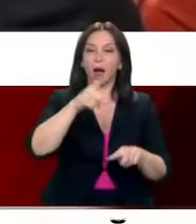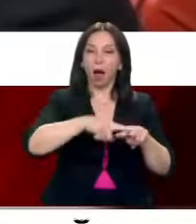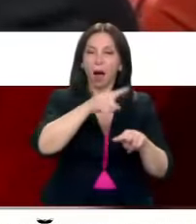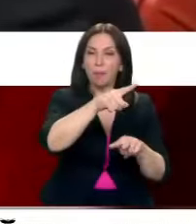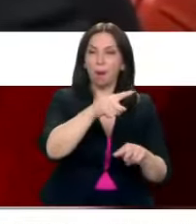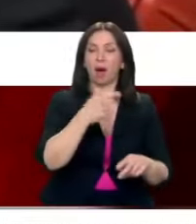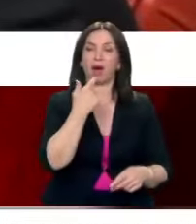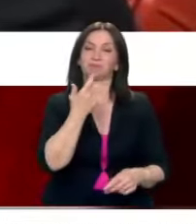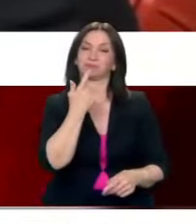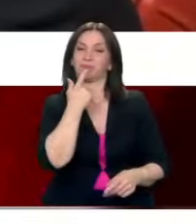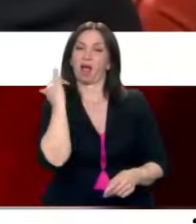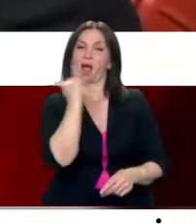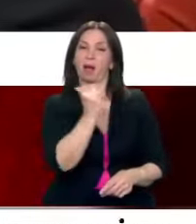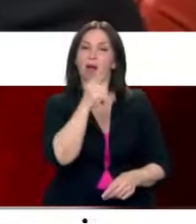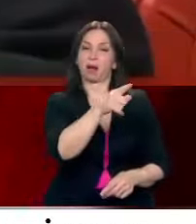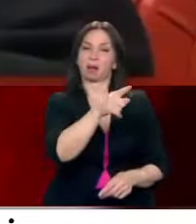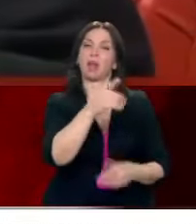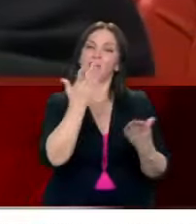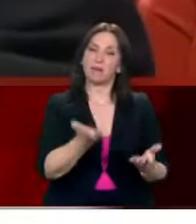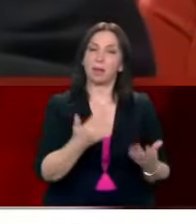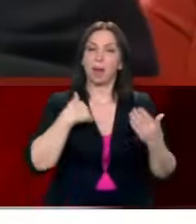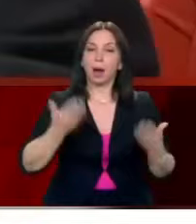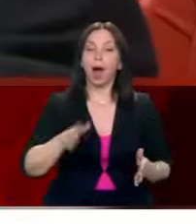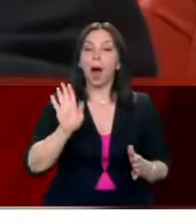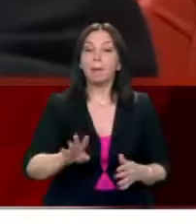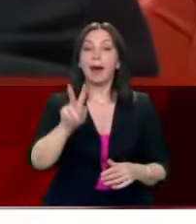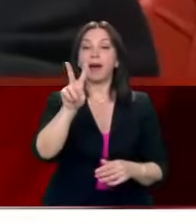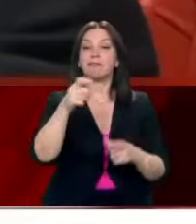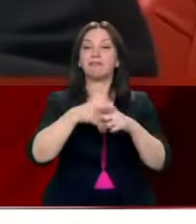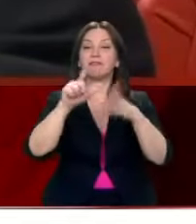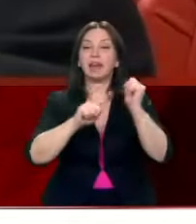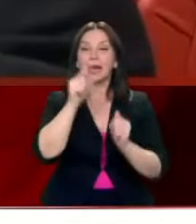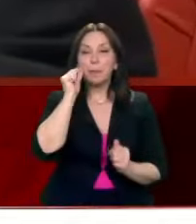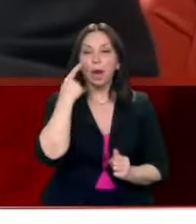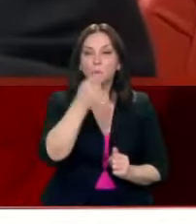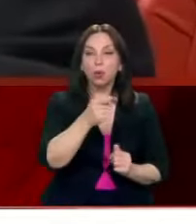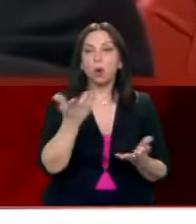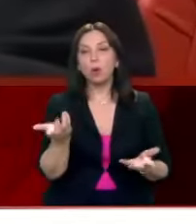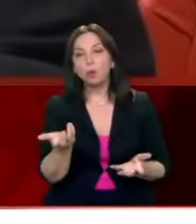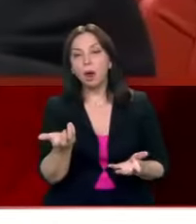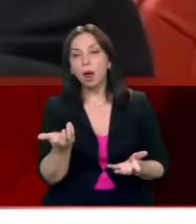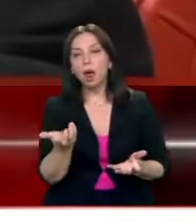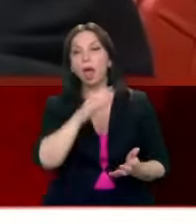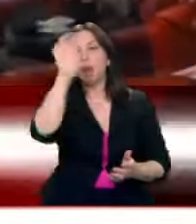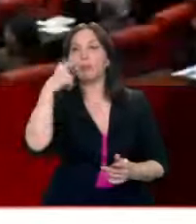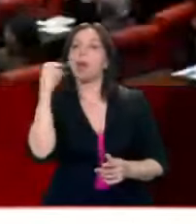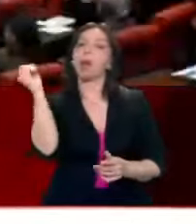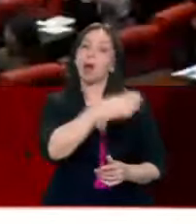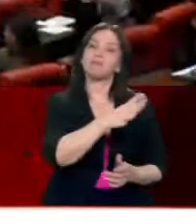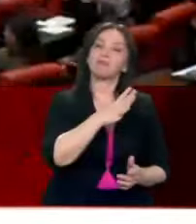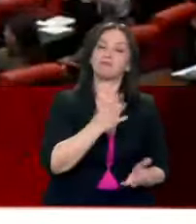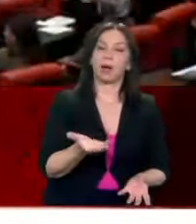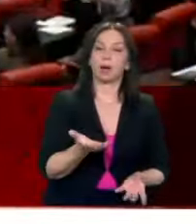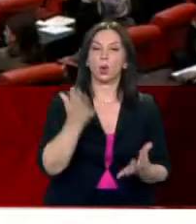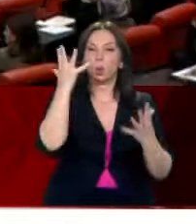sayıda sözcüğünün olduğunu ben de kabul ediyorum. Ancak Veli Ağbaba'ya yönelik de en az o kadar hakaret, tamiz sözcük olduğunu buluruz. Utanmaz